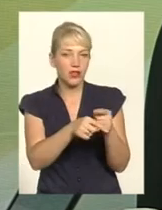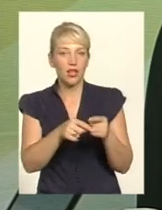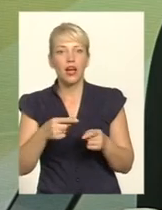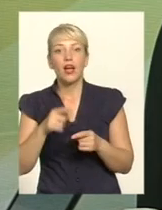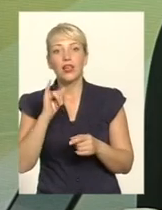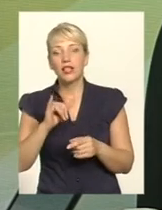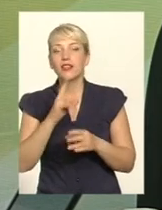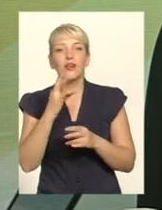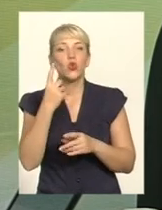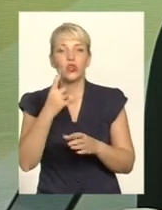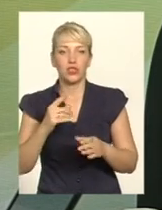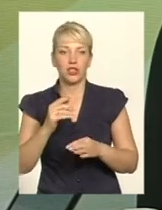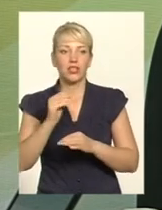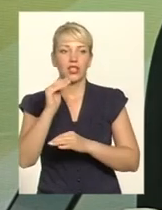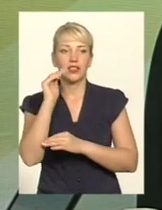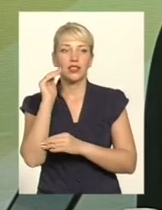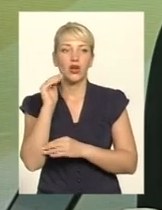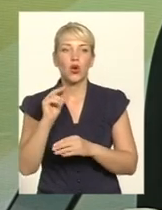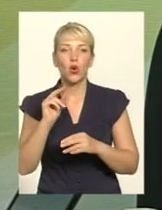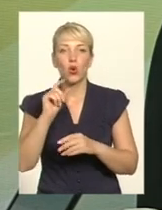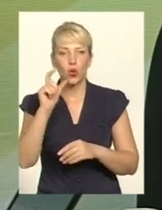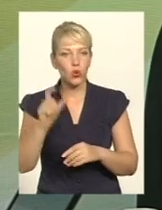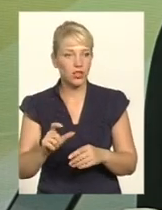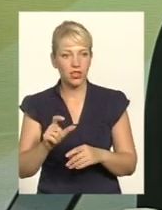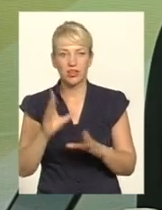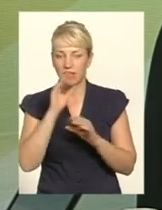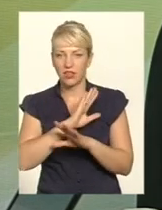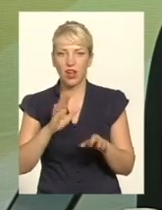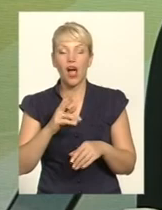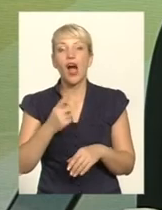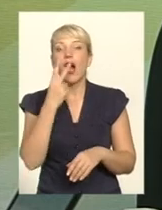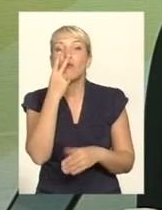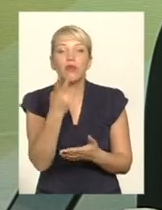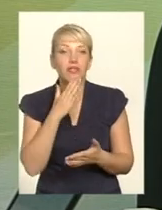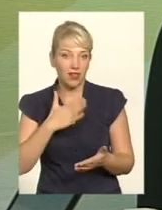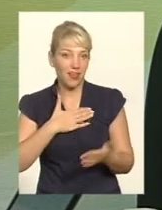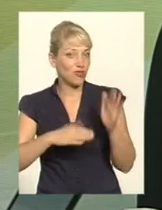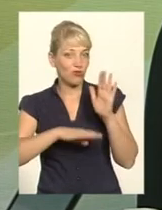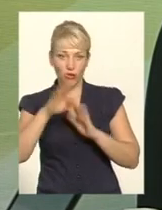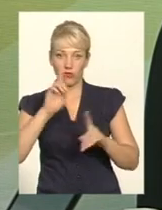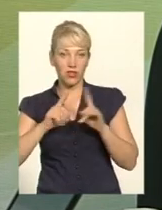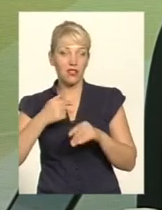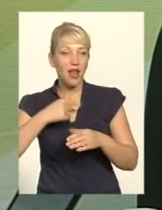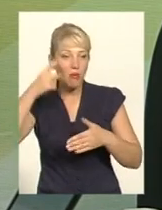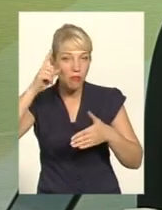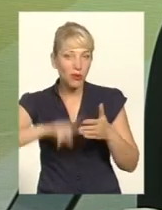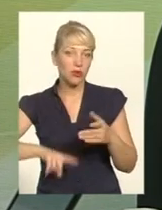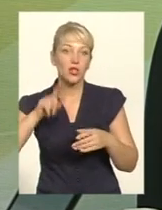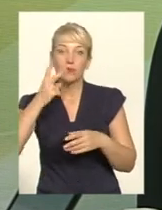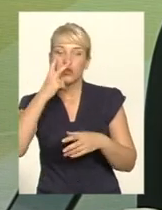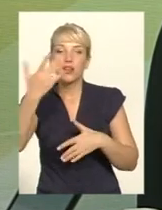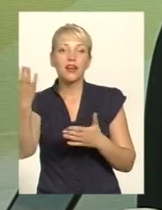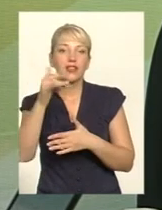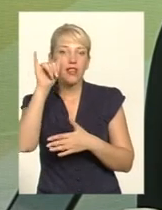вдавалося взяти на себе функції. А наша Верховна Рада, подивіться, я більш ніж переконана, що судячи по тому, який хаос там